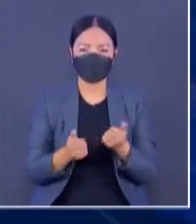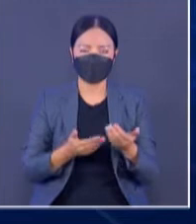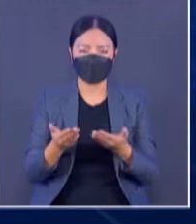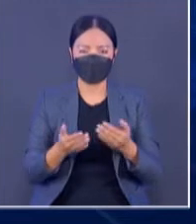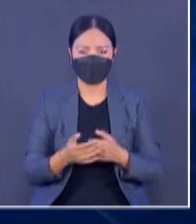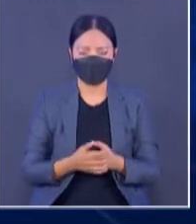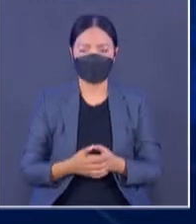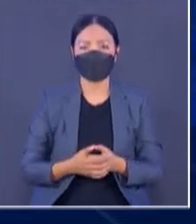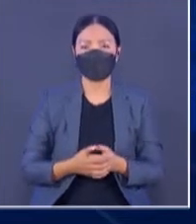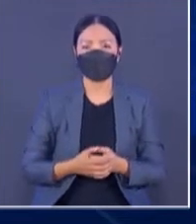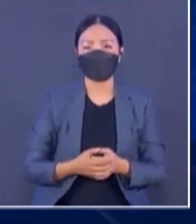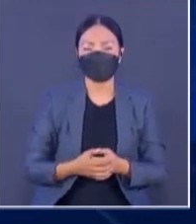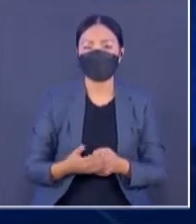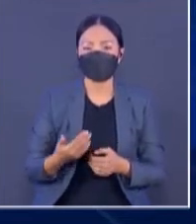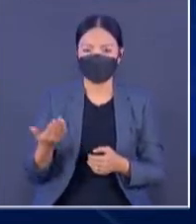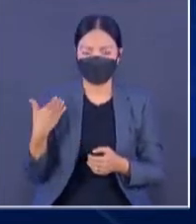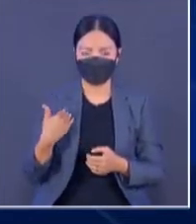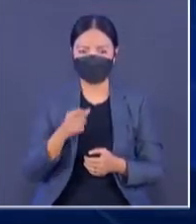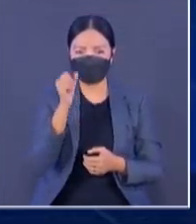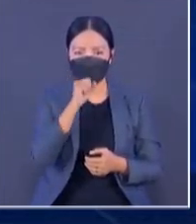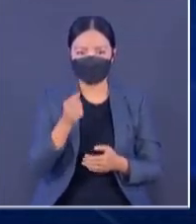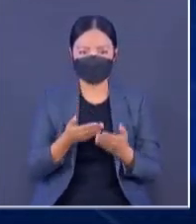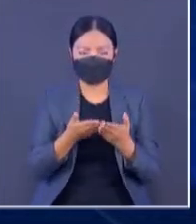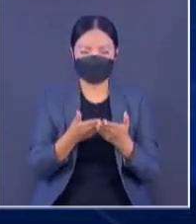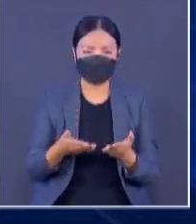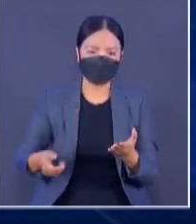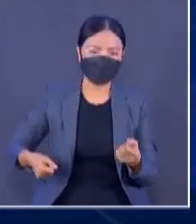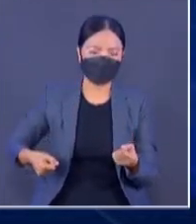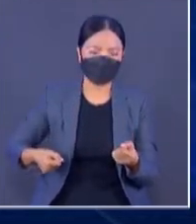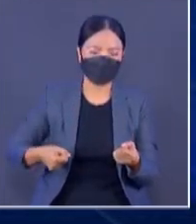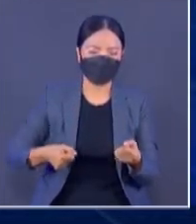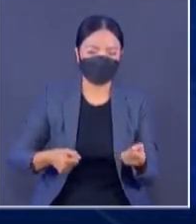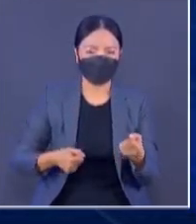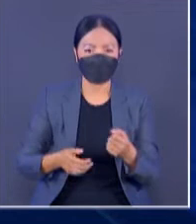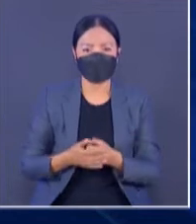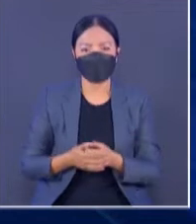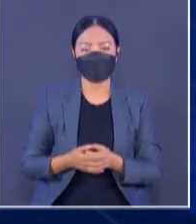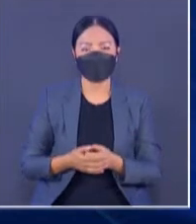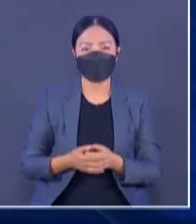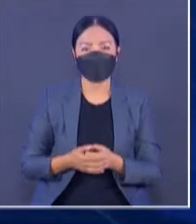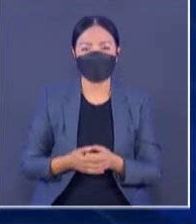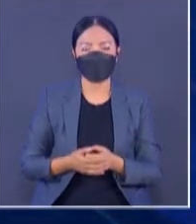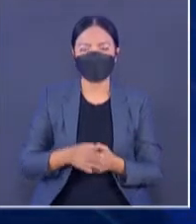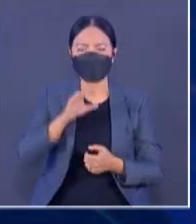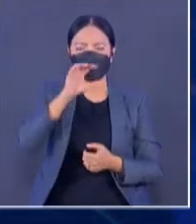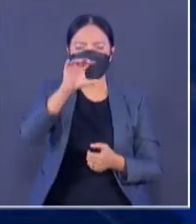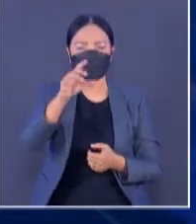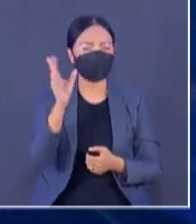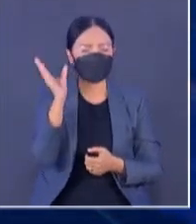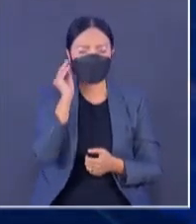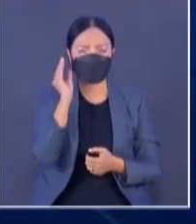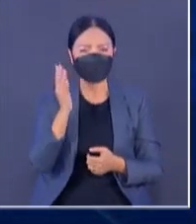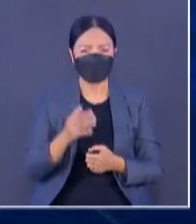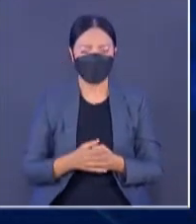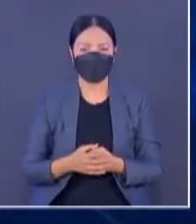คนมีคนส่งไอติมแล้วก็ขับเรือแบบนี้ค่ะซิ่งปรู๊ดป้าแบบนี ้คือเรียกแล้วไม่ทันได้ยินเลยรีบม